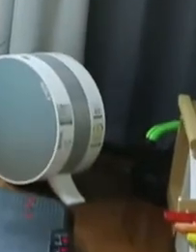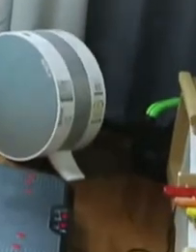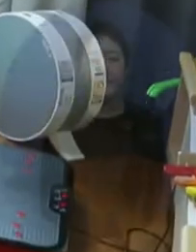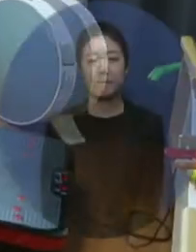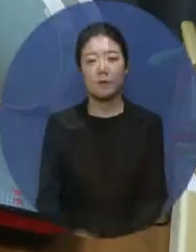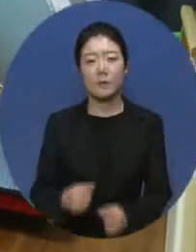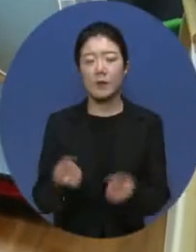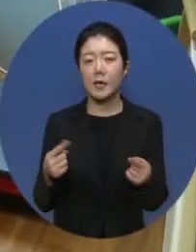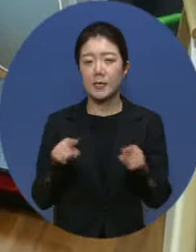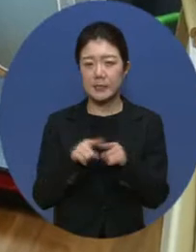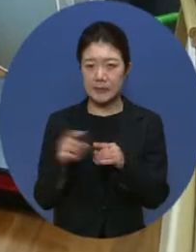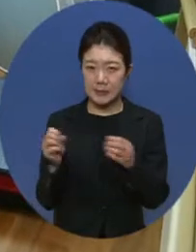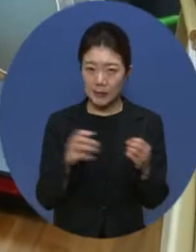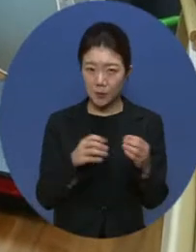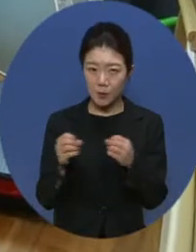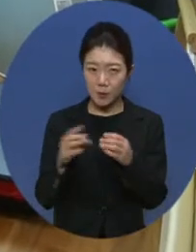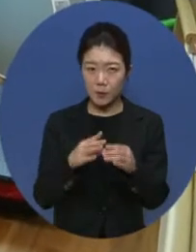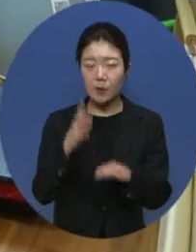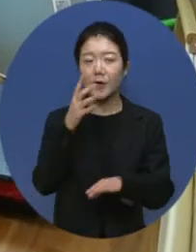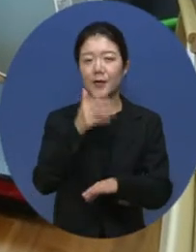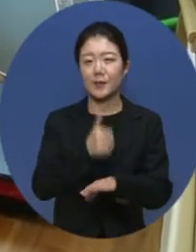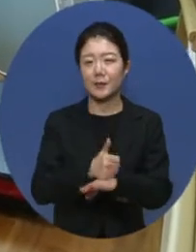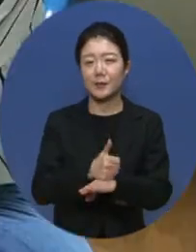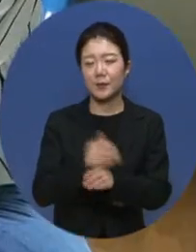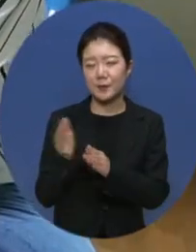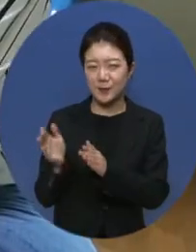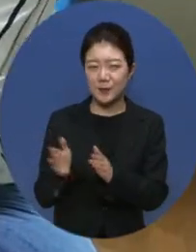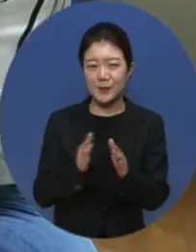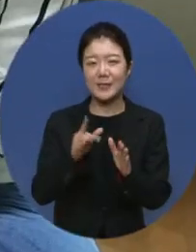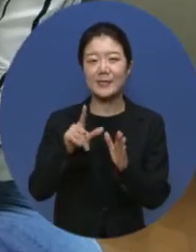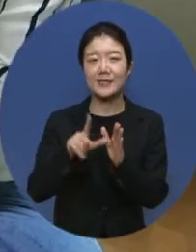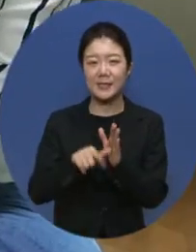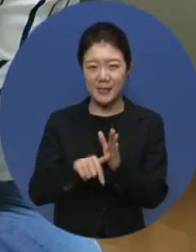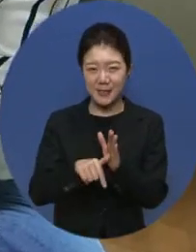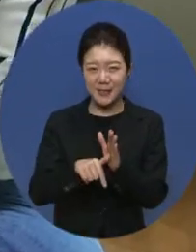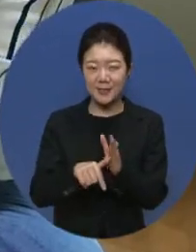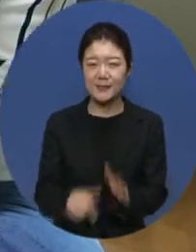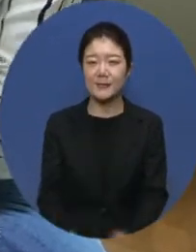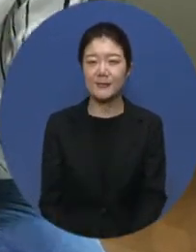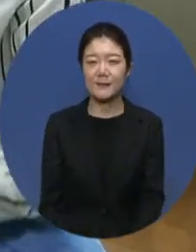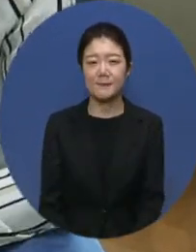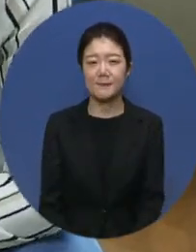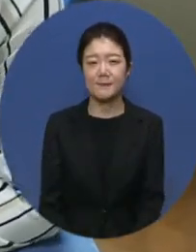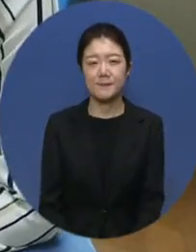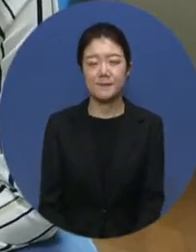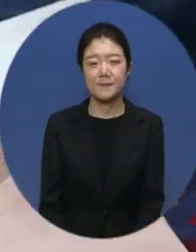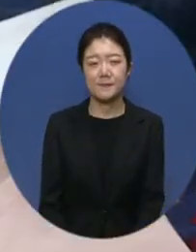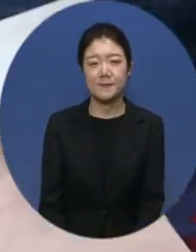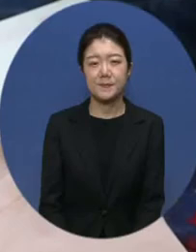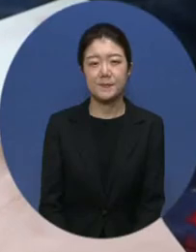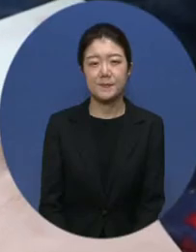피팅 후 함께 나눈 의견들을 최종적으로 정리해 보는 시간도 빠지지 않습니다.